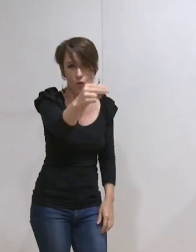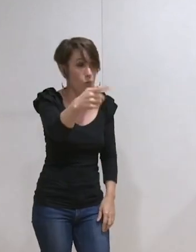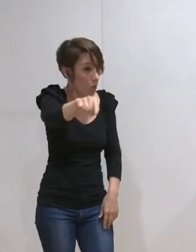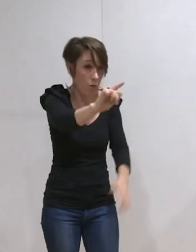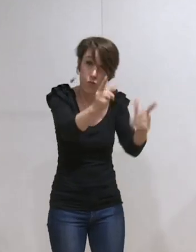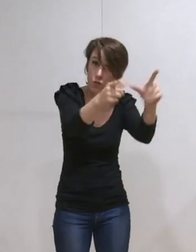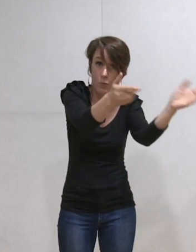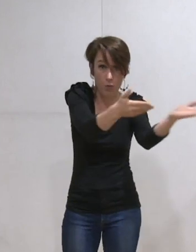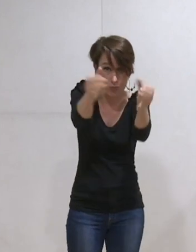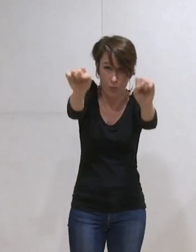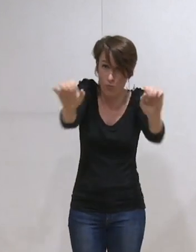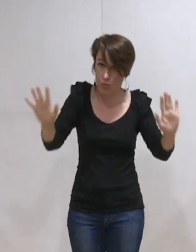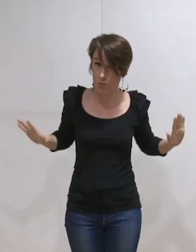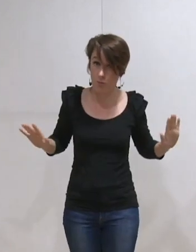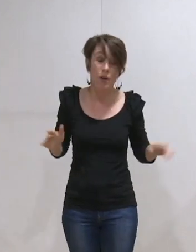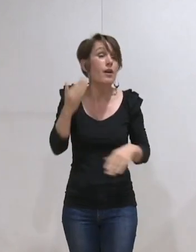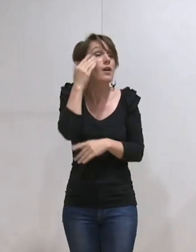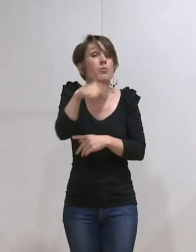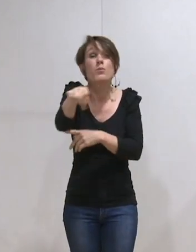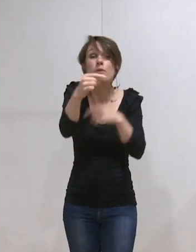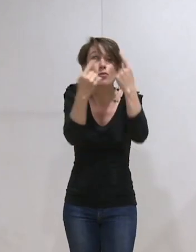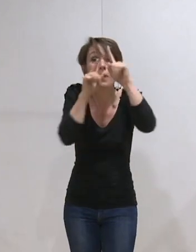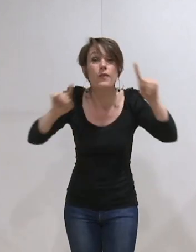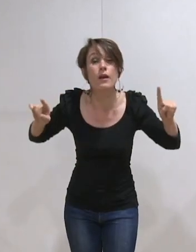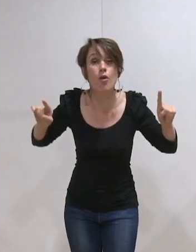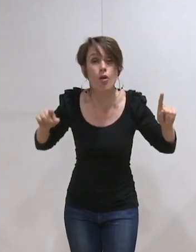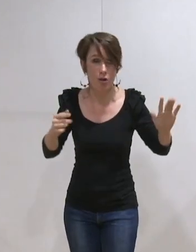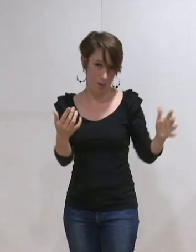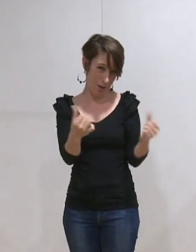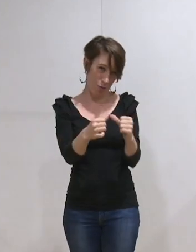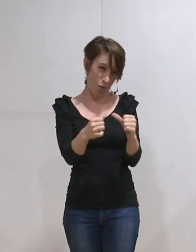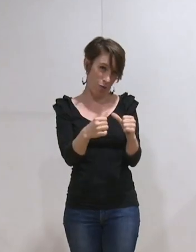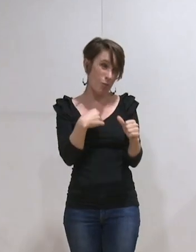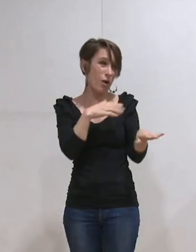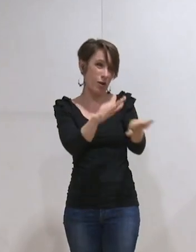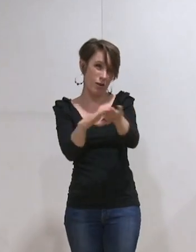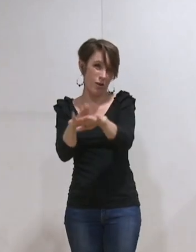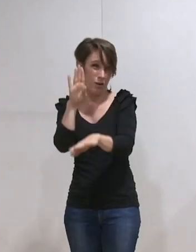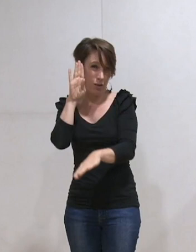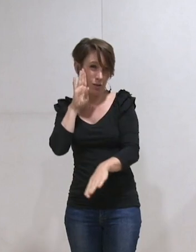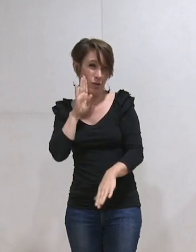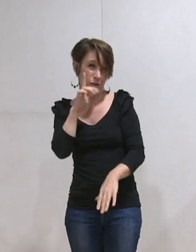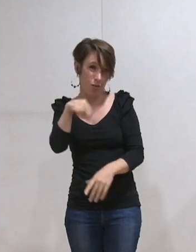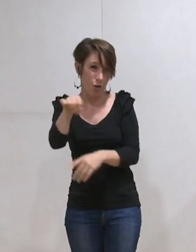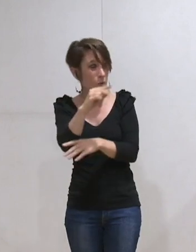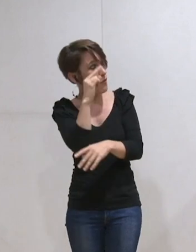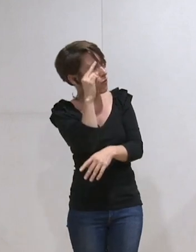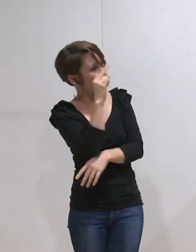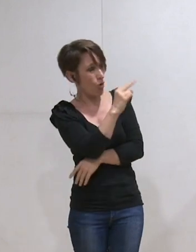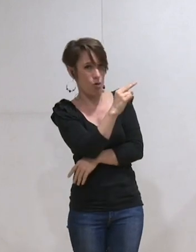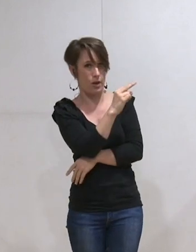si et si ça ça ne vous convient pas je vous demande de regarder comme je l'ai fait respectueusement